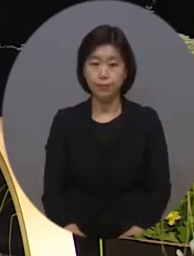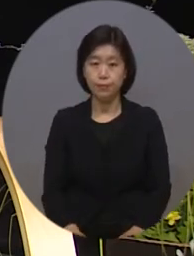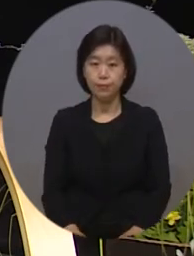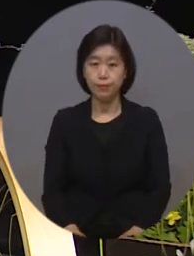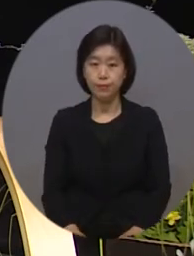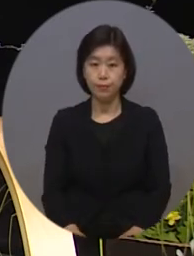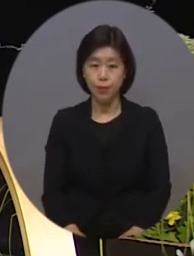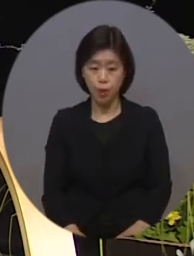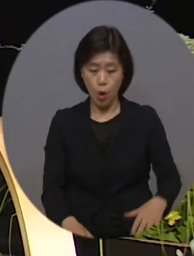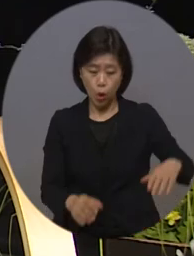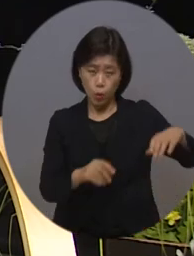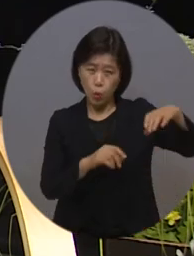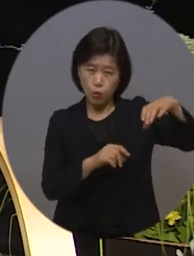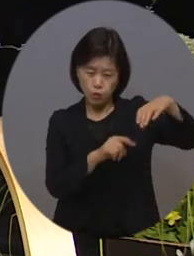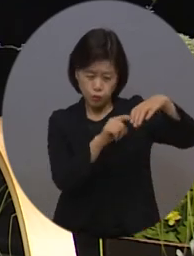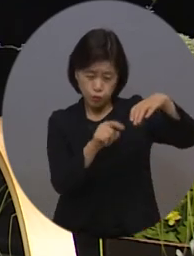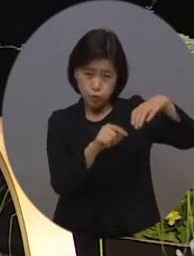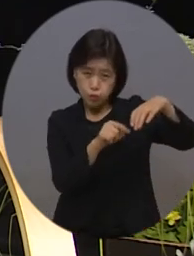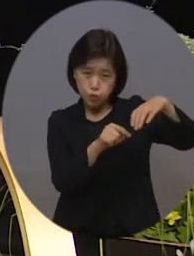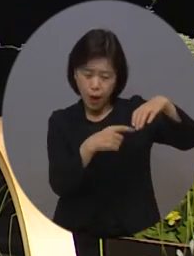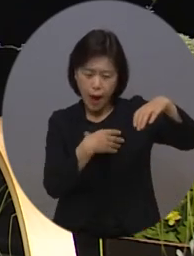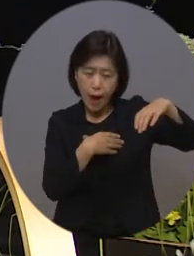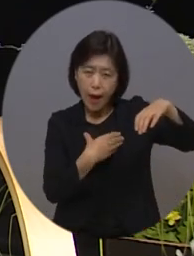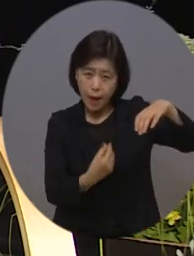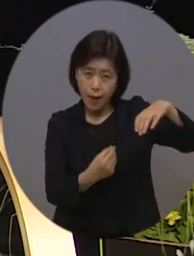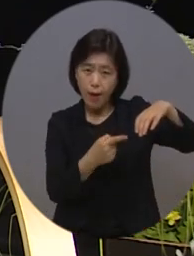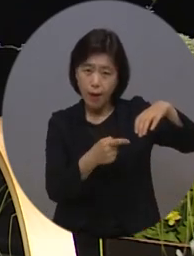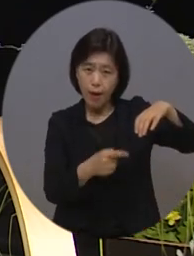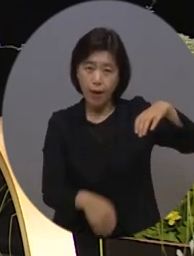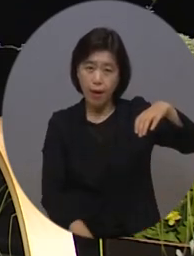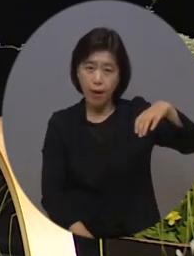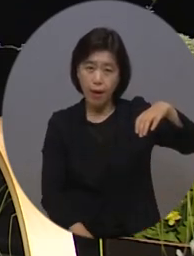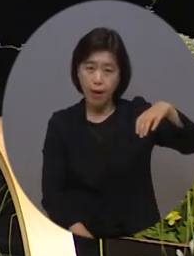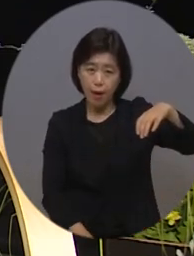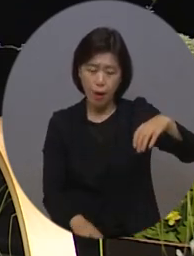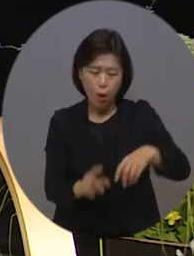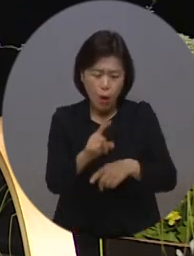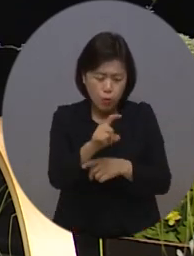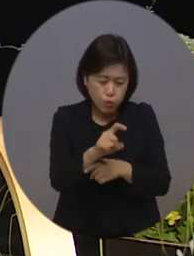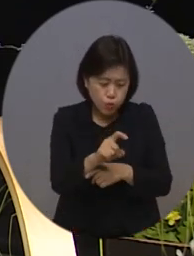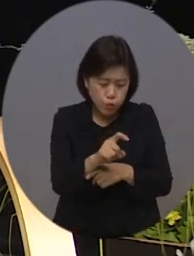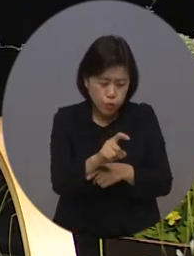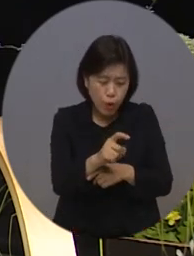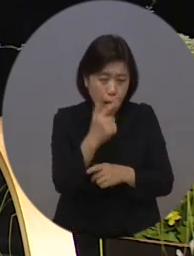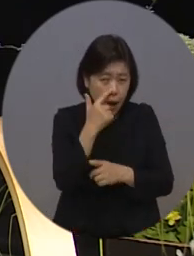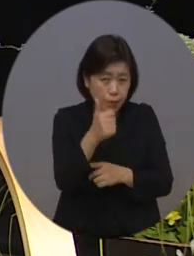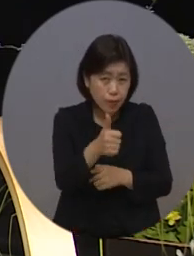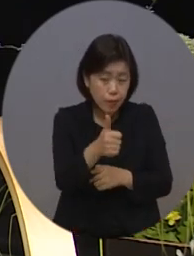동굴은 나늑하다. 굽은 등이 쑥덕을 잡수신다. 웅크린 채로.